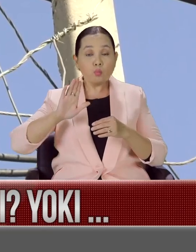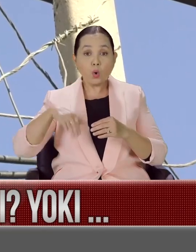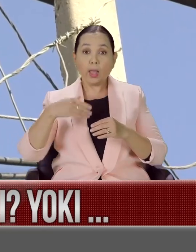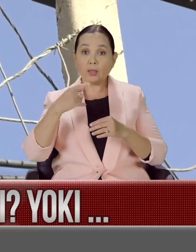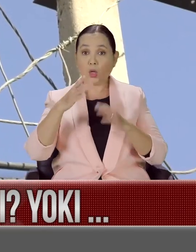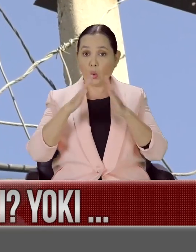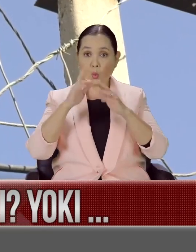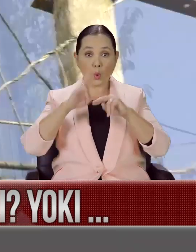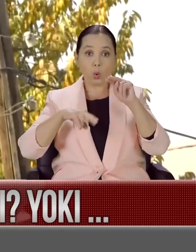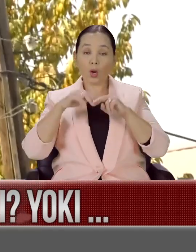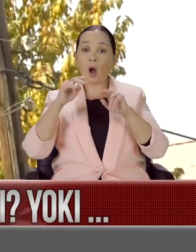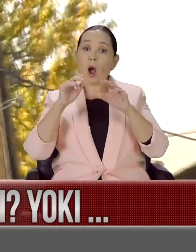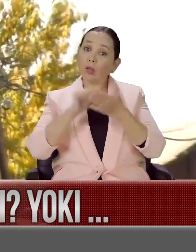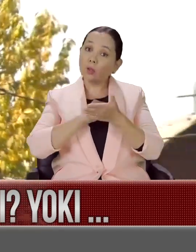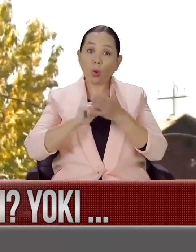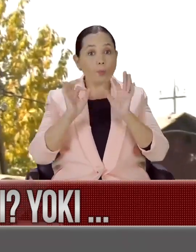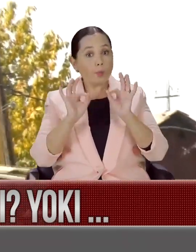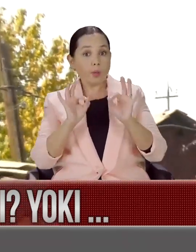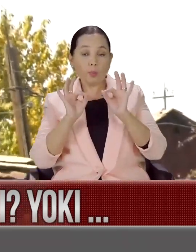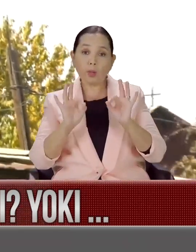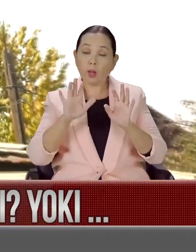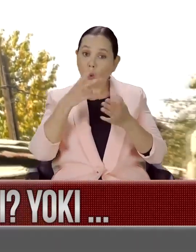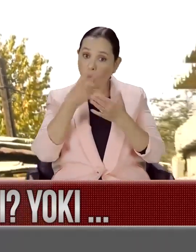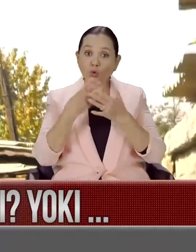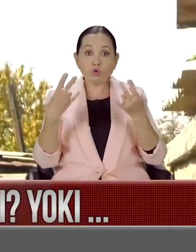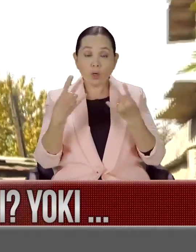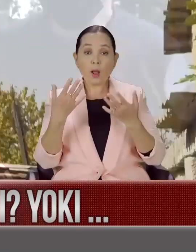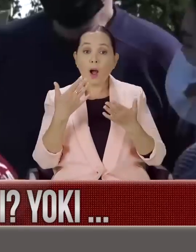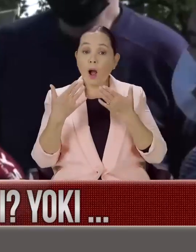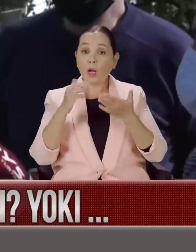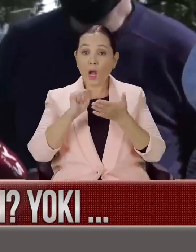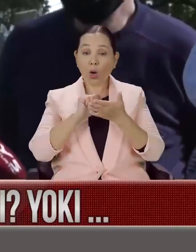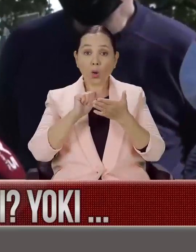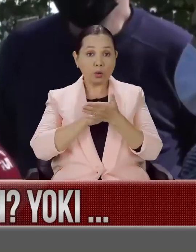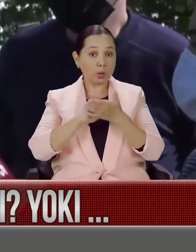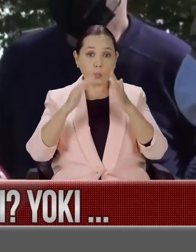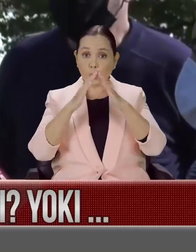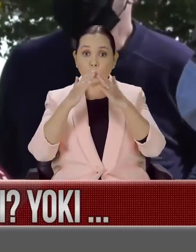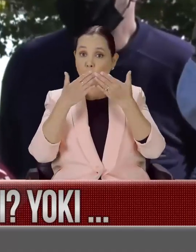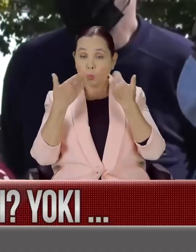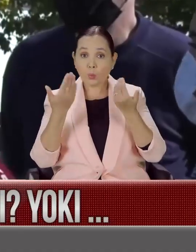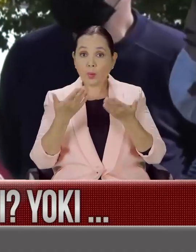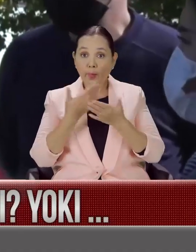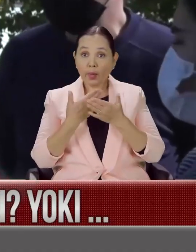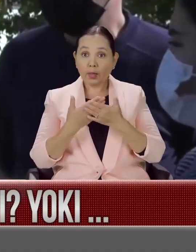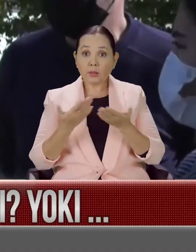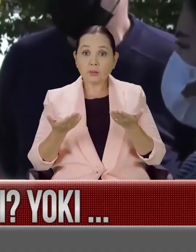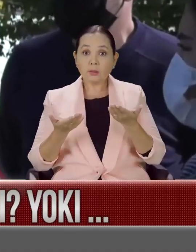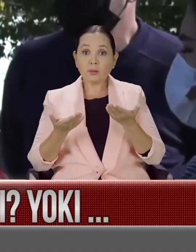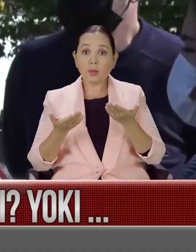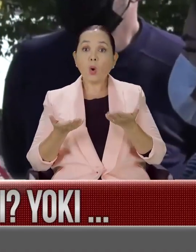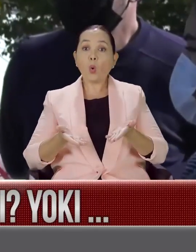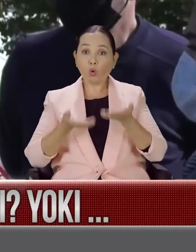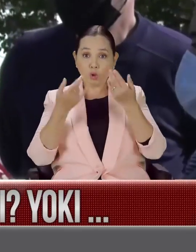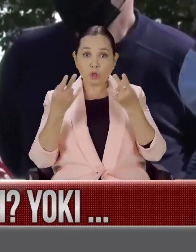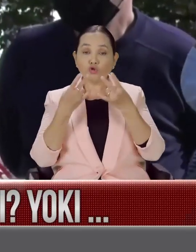uylar qurilgan. Qonuniyligini ko'rish kerak. Bu hozir qonuniy deyapsiz-ku, qonuniy bo'lmasa kerak. Hozir bu mana siz tasavvur